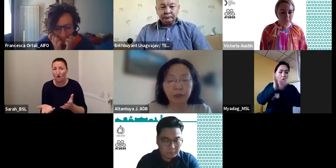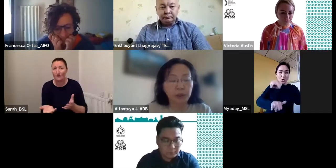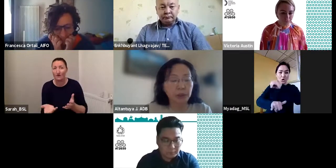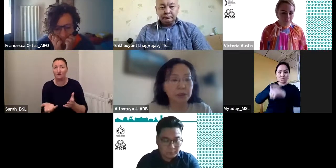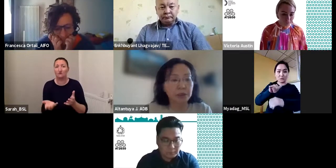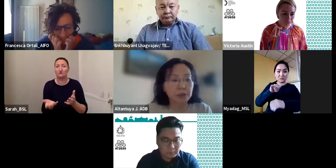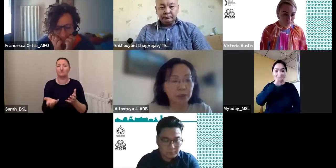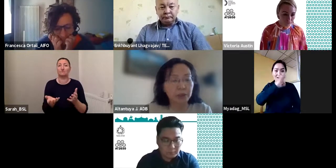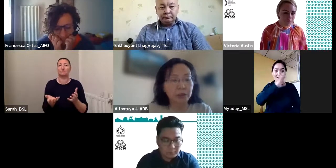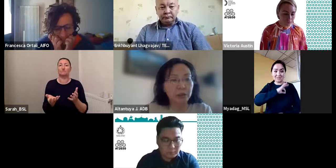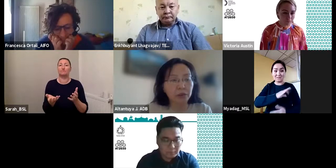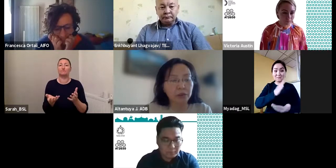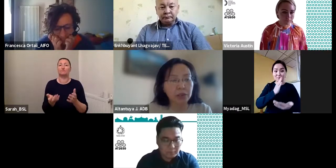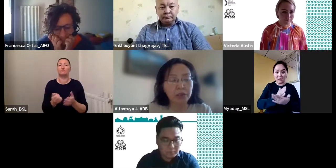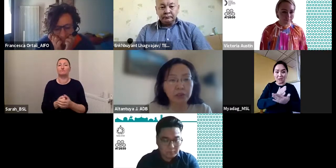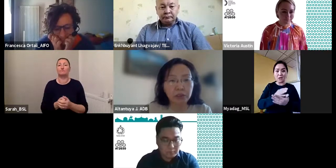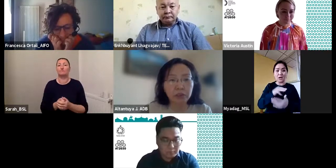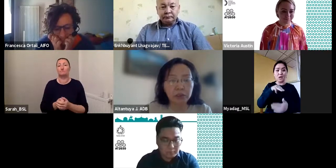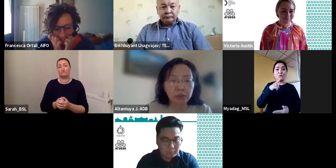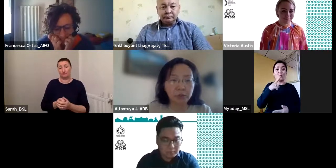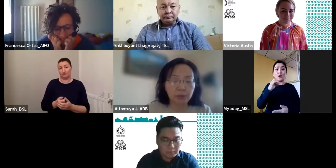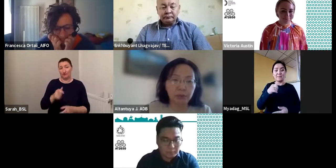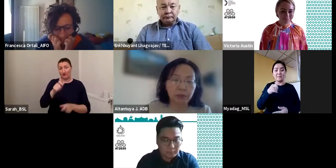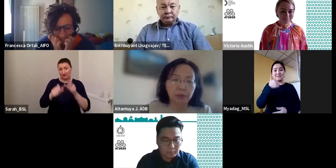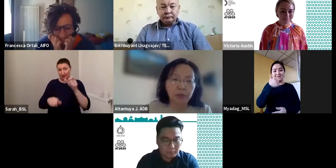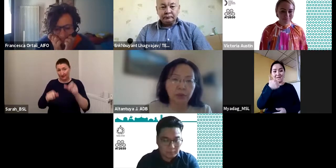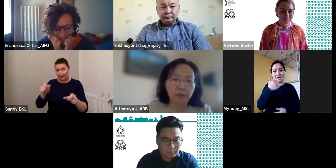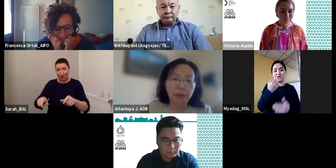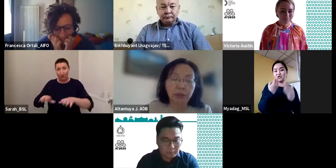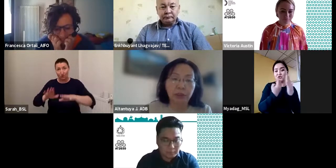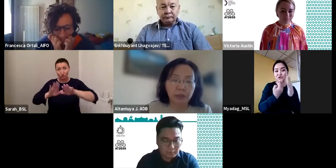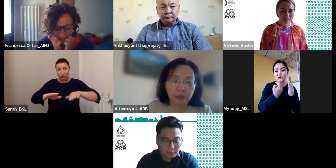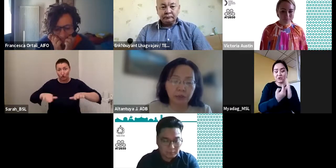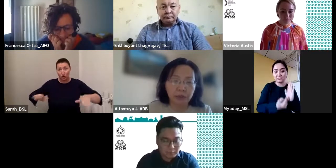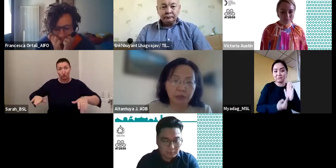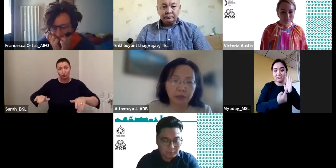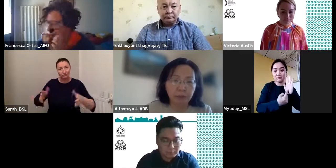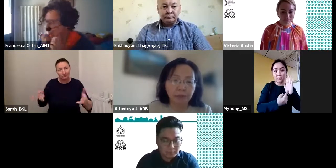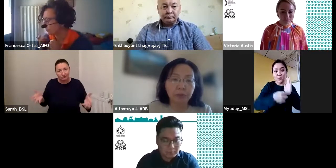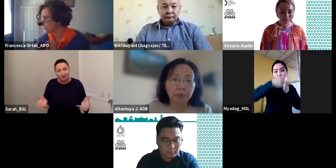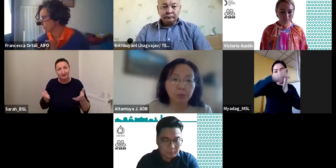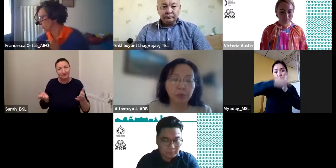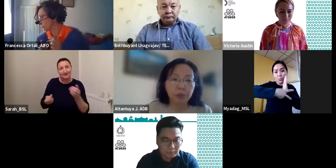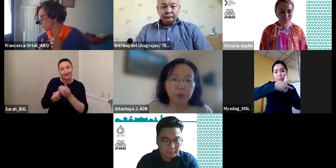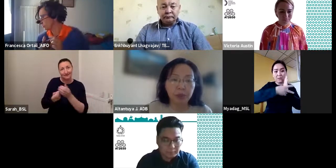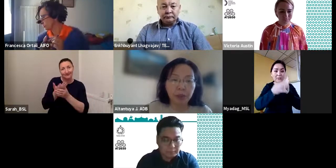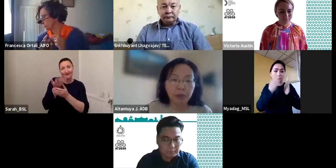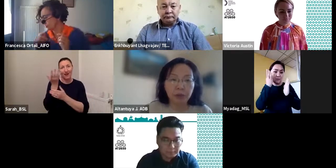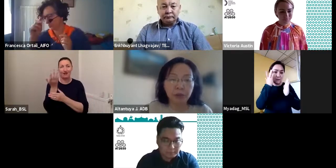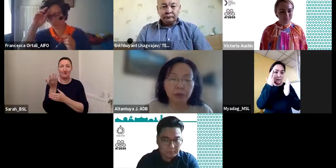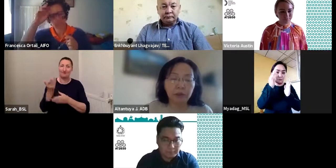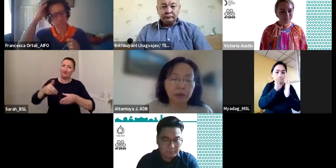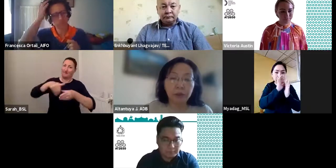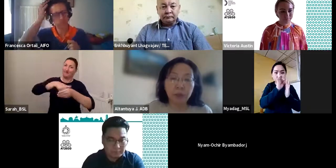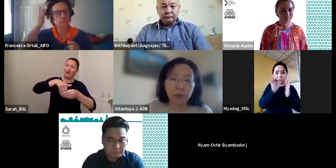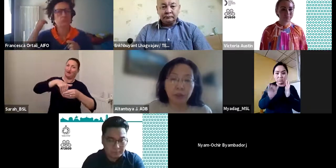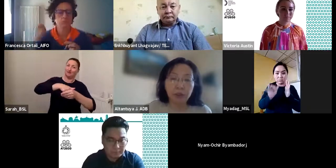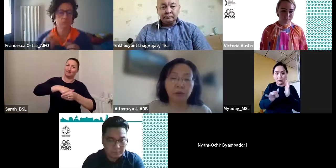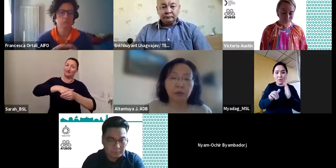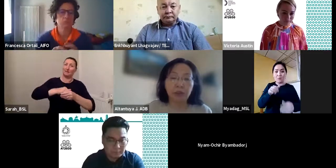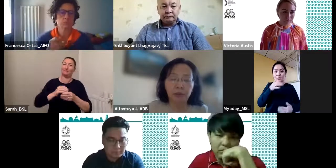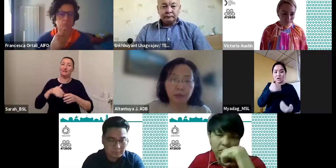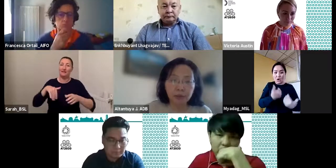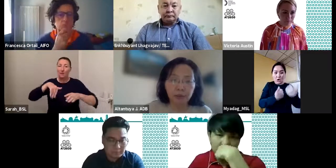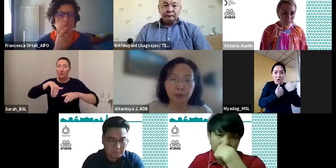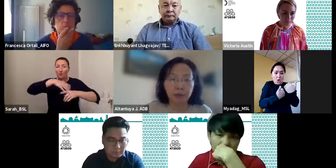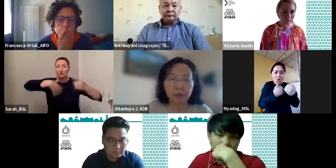түгээмэл ийм хэрэгэлдэг одоо сайн жишг гэж хэлж болдог үнэлгээний аргачлалууд байдаг. Бүр нэраа үед нь хийдэг үнэлгээний